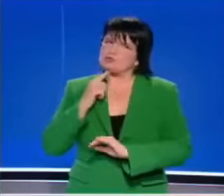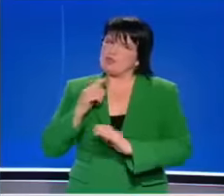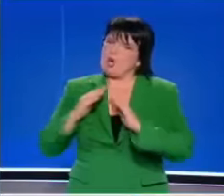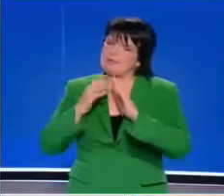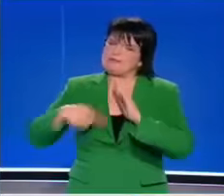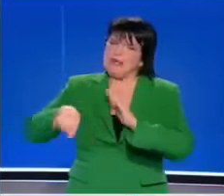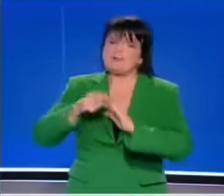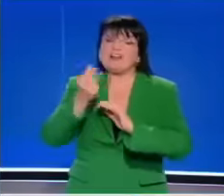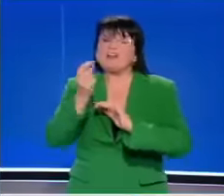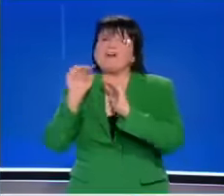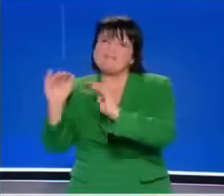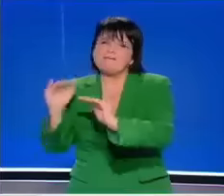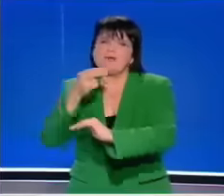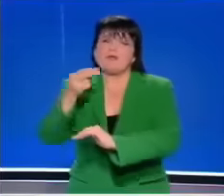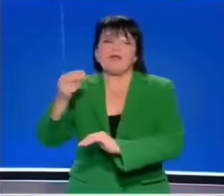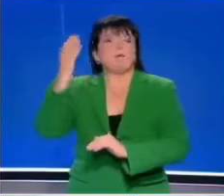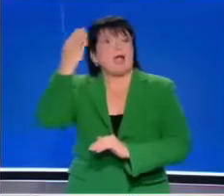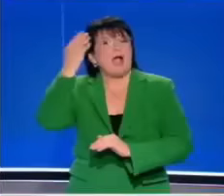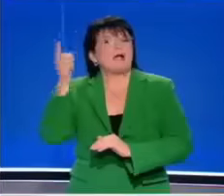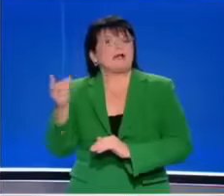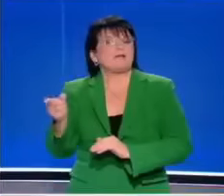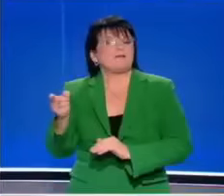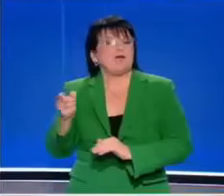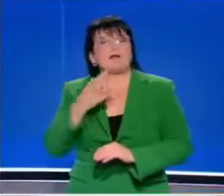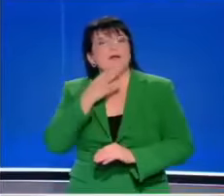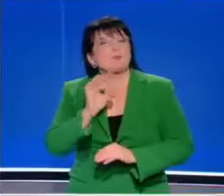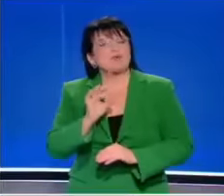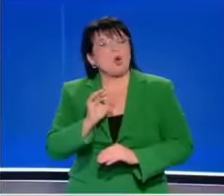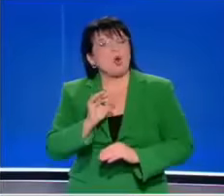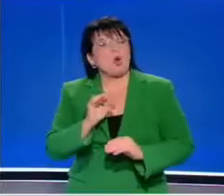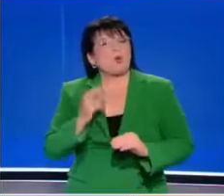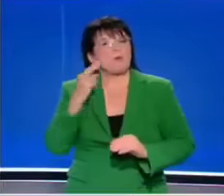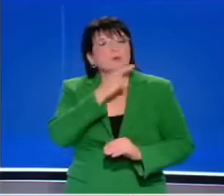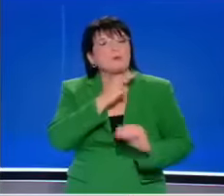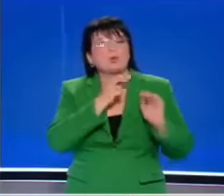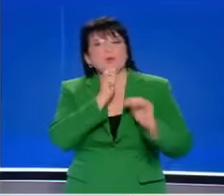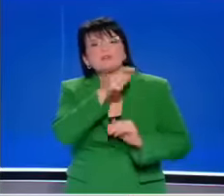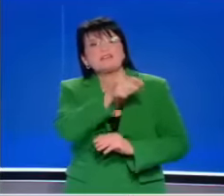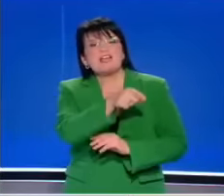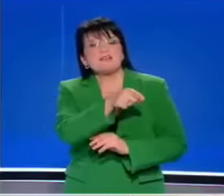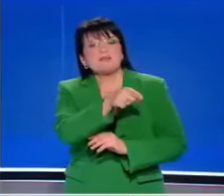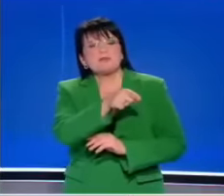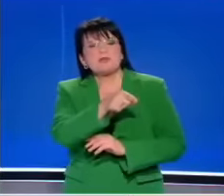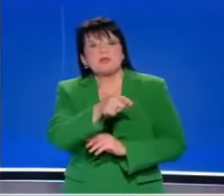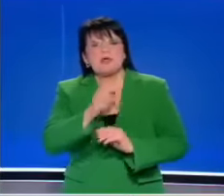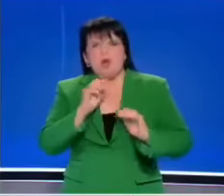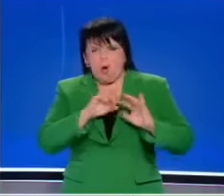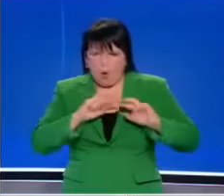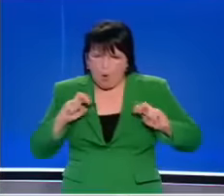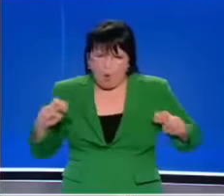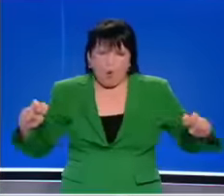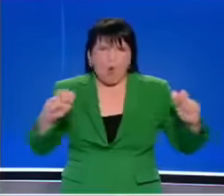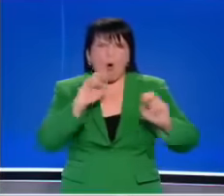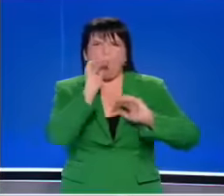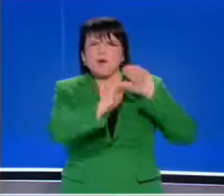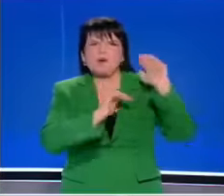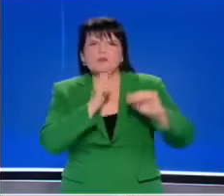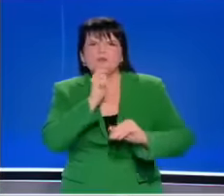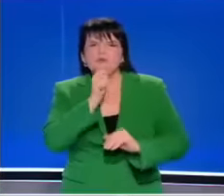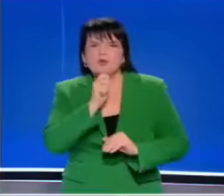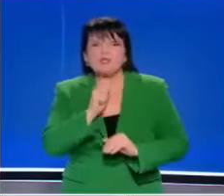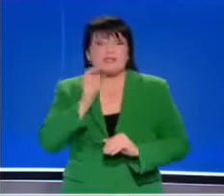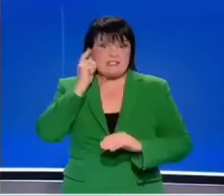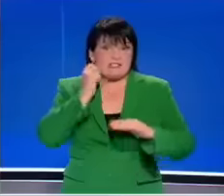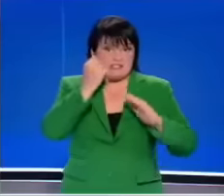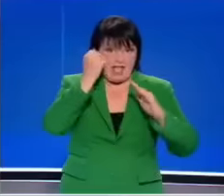λ ο πρωθυπουργός για ποιο λόγο δεν ρωτήθηκε ο πρωθυπουργός στη συνέντευξή του ναι με τόσους δημοσιογράφους εάν γνώριζε για